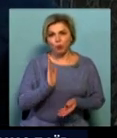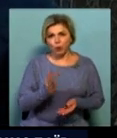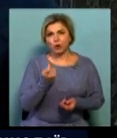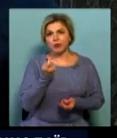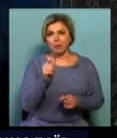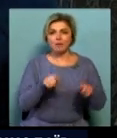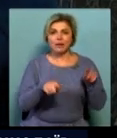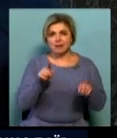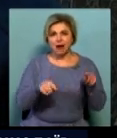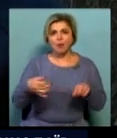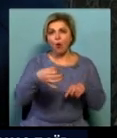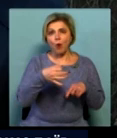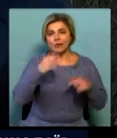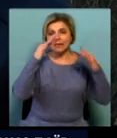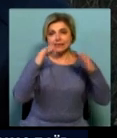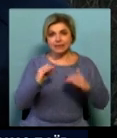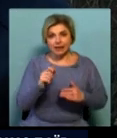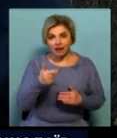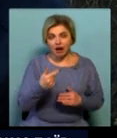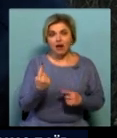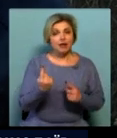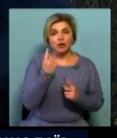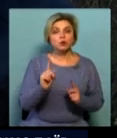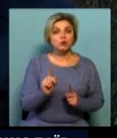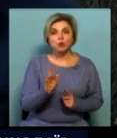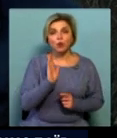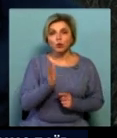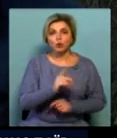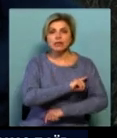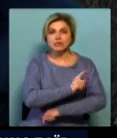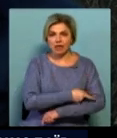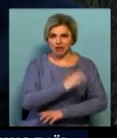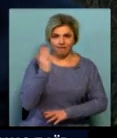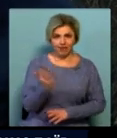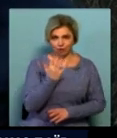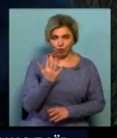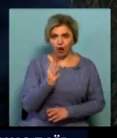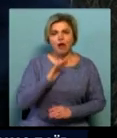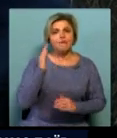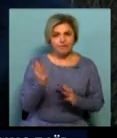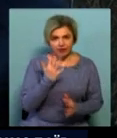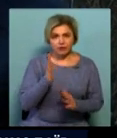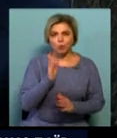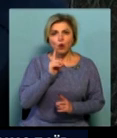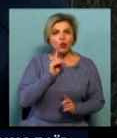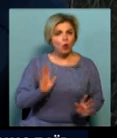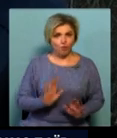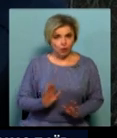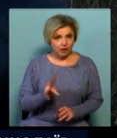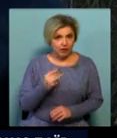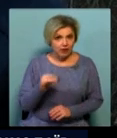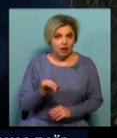невеликий місцями по області сніг випадати. Єдине, що буде посилення вітру. Тобто вітер буде некомфортний